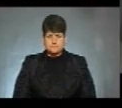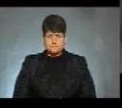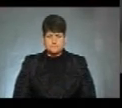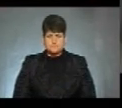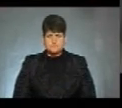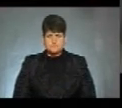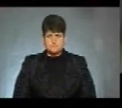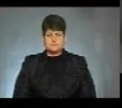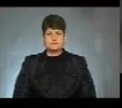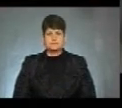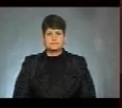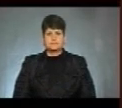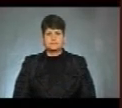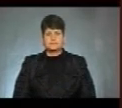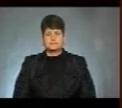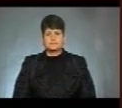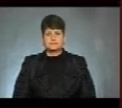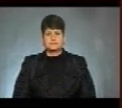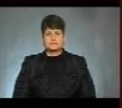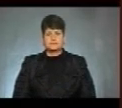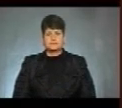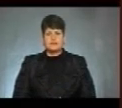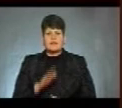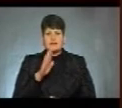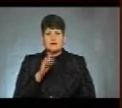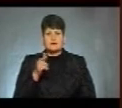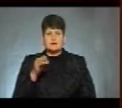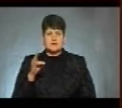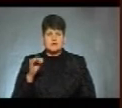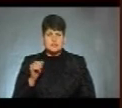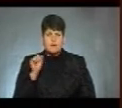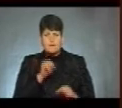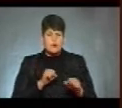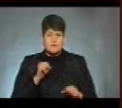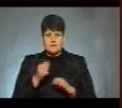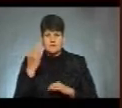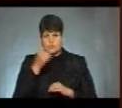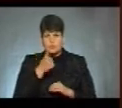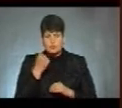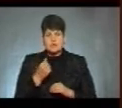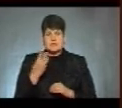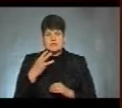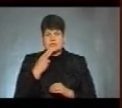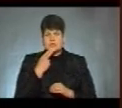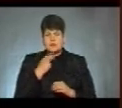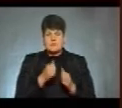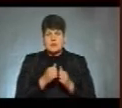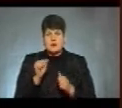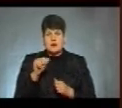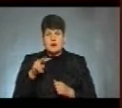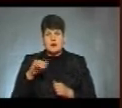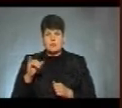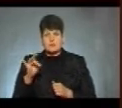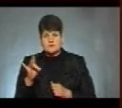Анжела Шова, Оксана Галіяш, новини. Віталія Гнатишина побили торік в ніч на 30 червня біля нічного клубу «Алюр» у